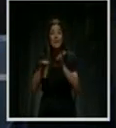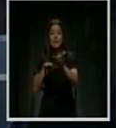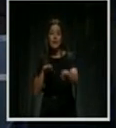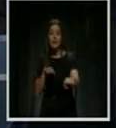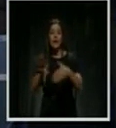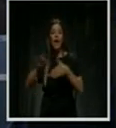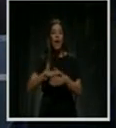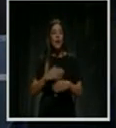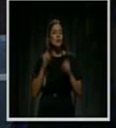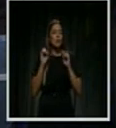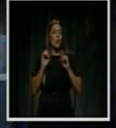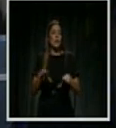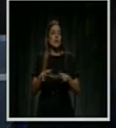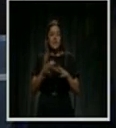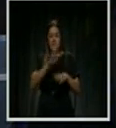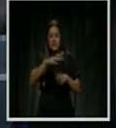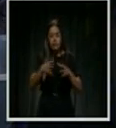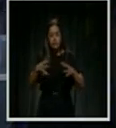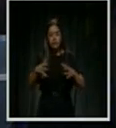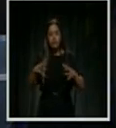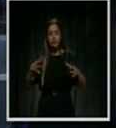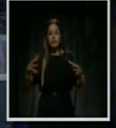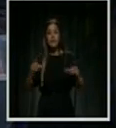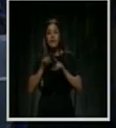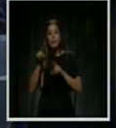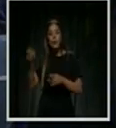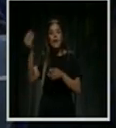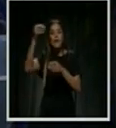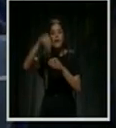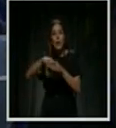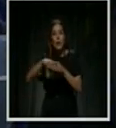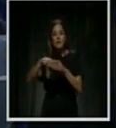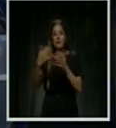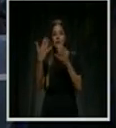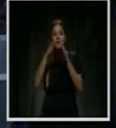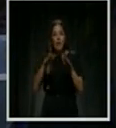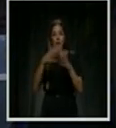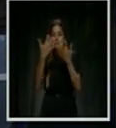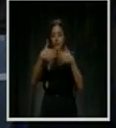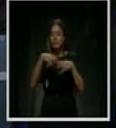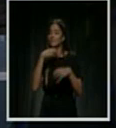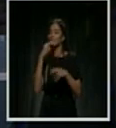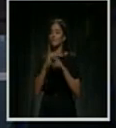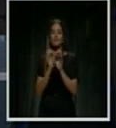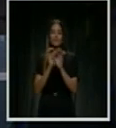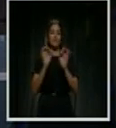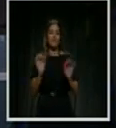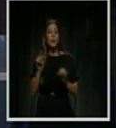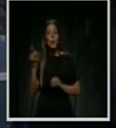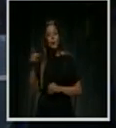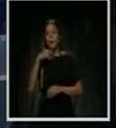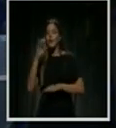l-popolazzjoni mingħajr ma għamlu l-investiment fl-infrastruttura. Jiġifieri dan huwa kollu tort tan-nuqqas ta' viżjoni ta'